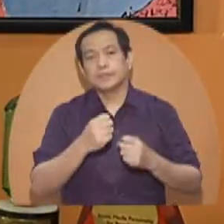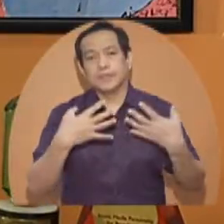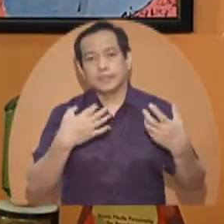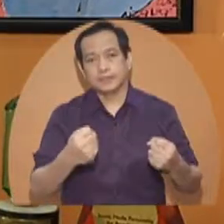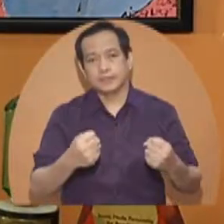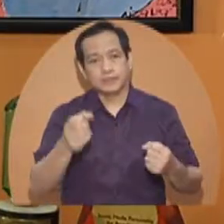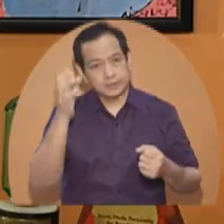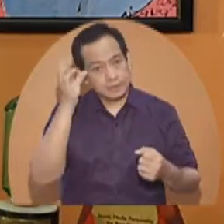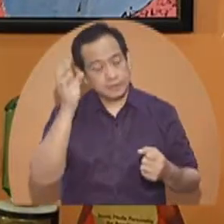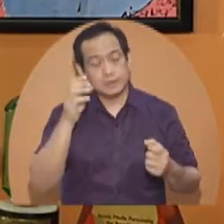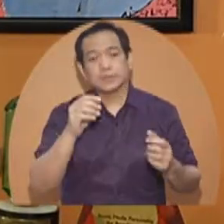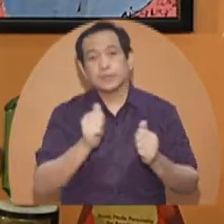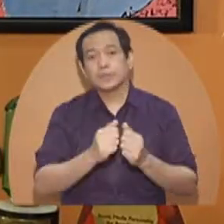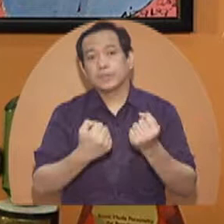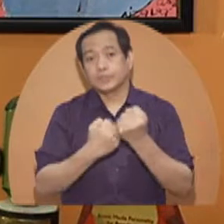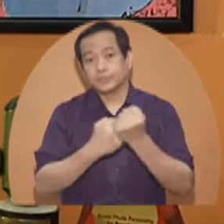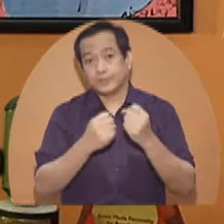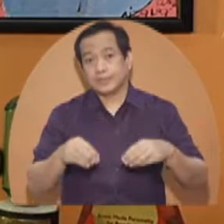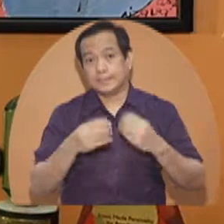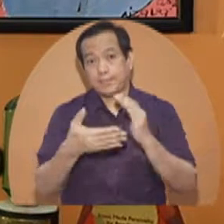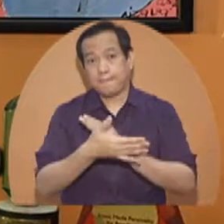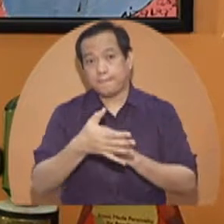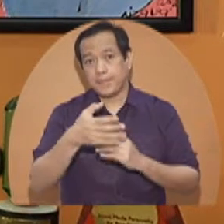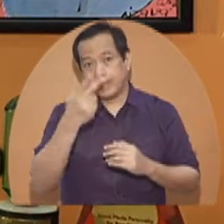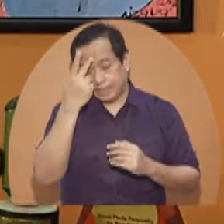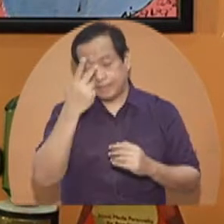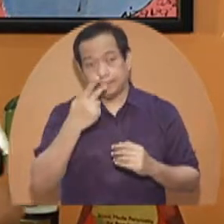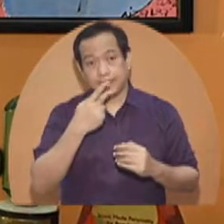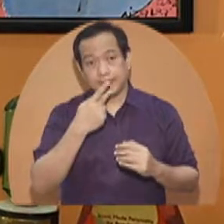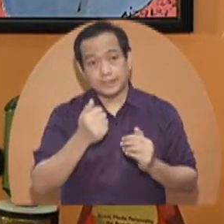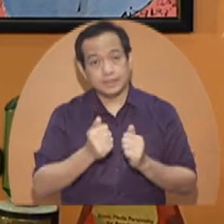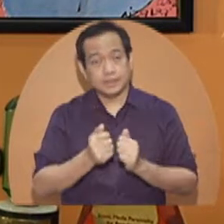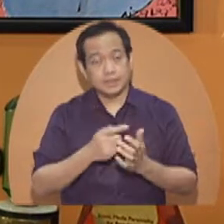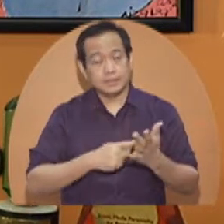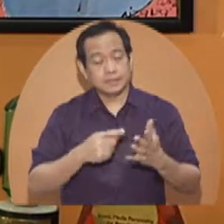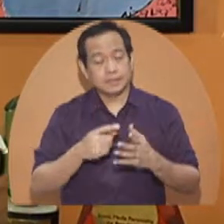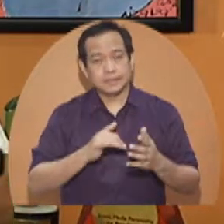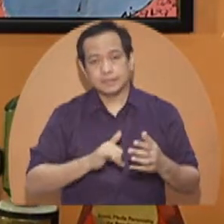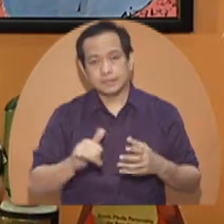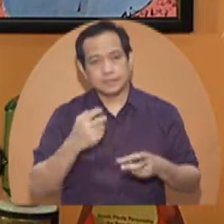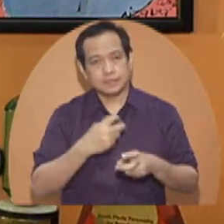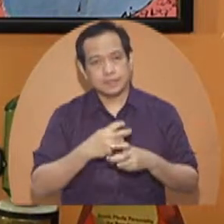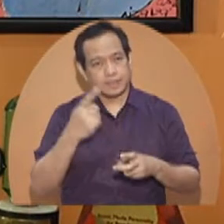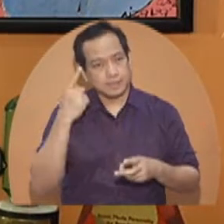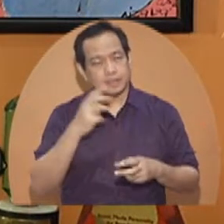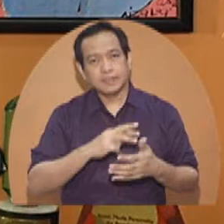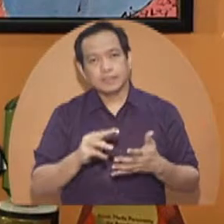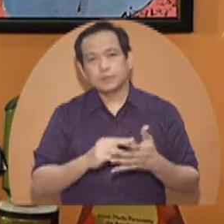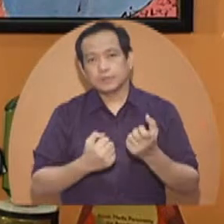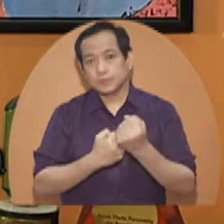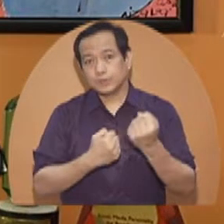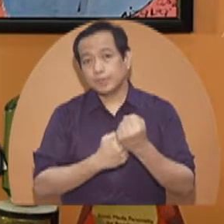Humuhugot ng lakas si Charles sa suportang ibinibigay ng kanyang magulang. Sa kabila nito, hirap pa rin sila